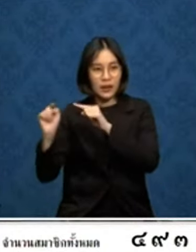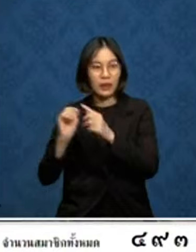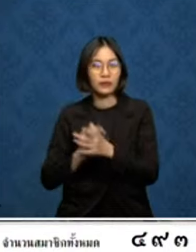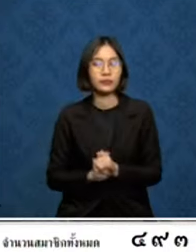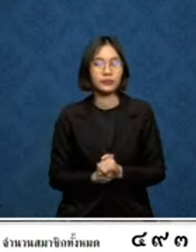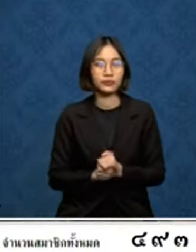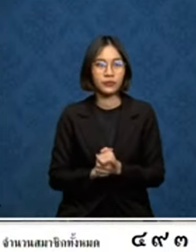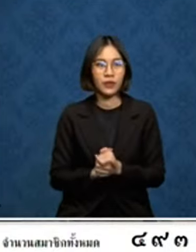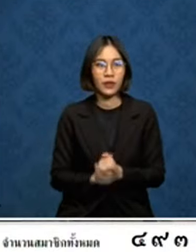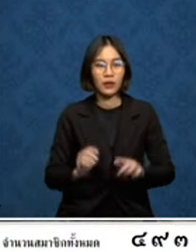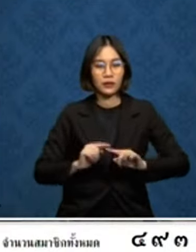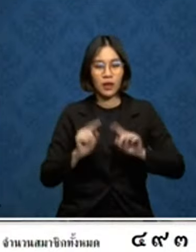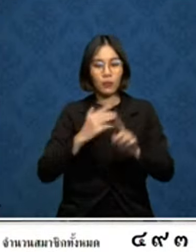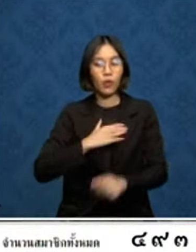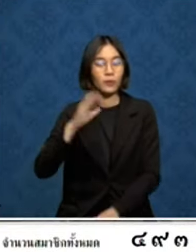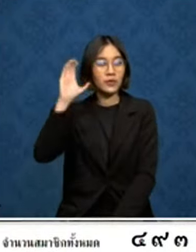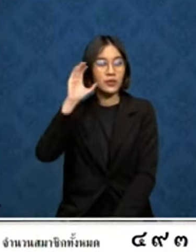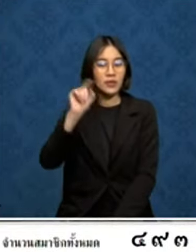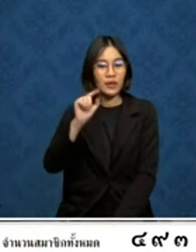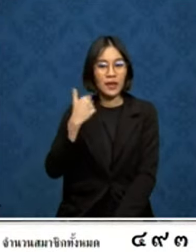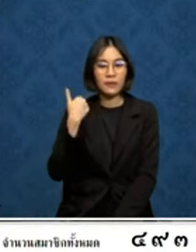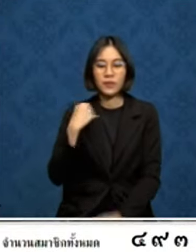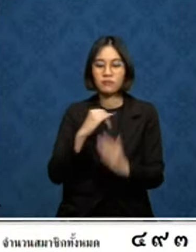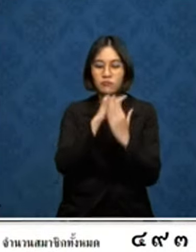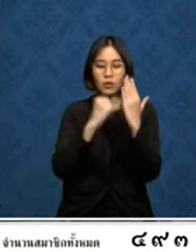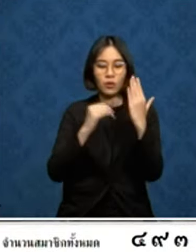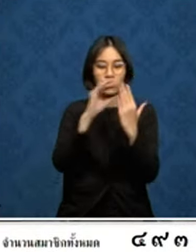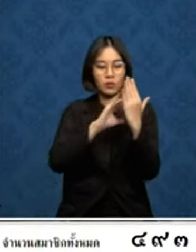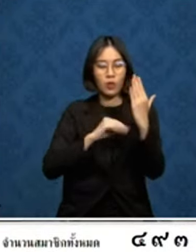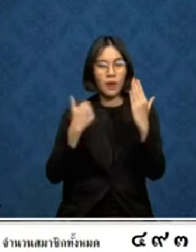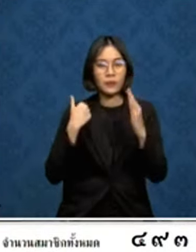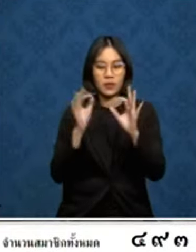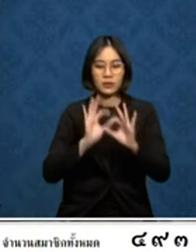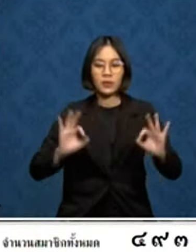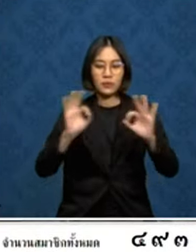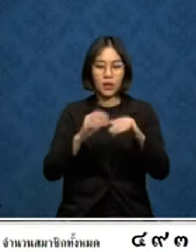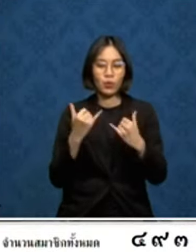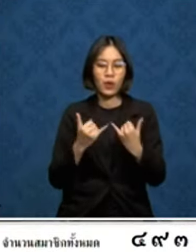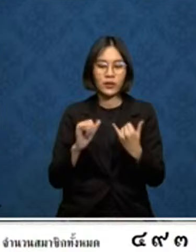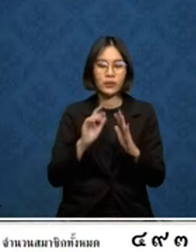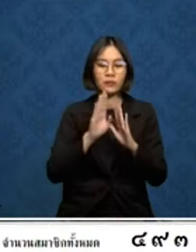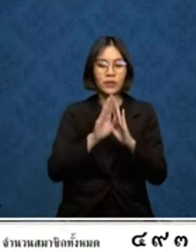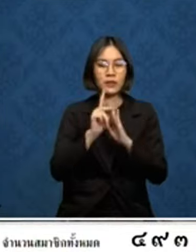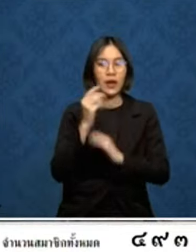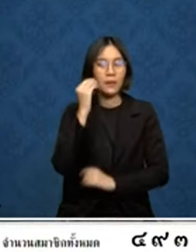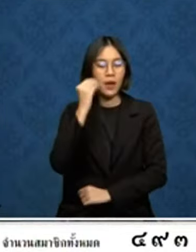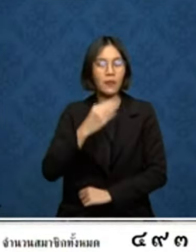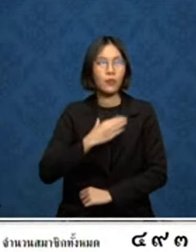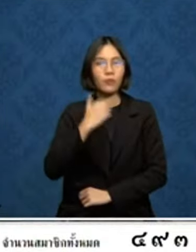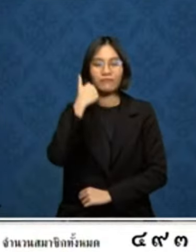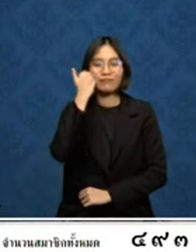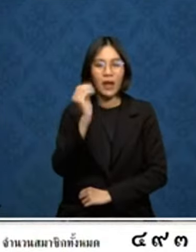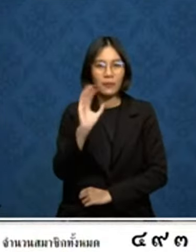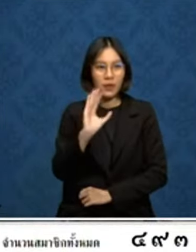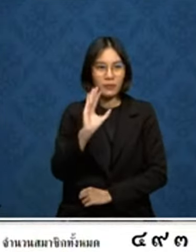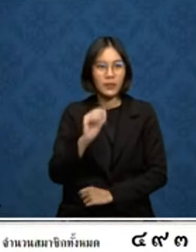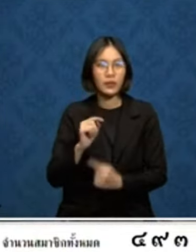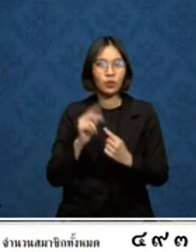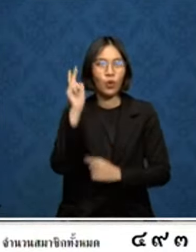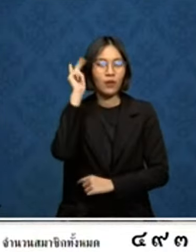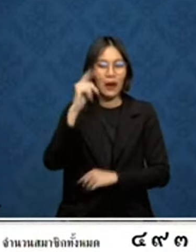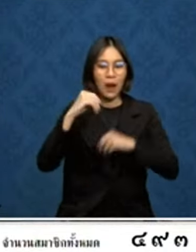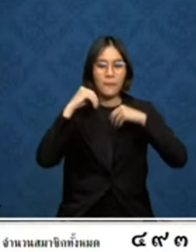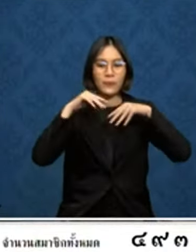ครับแต่ผมเชื่อมั่นว่ามีทุกจังหวัดโดยเฉพาะวันนี้บึงการบ้านผมไม่อายครับท่านประธานหลงข่าวฟ่อนไป